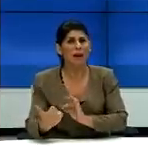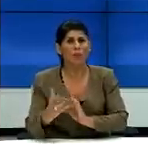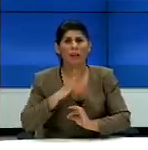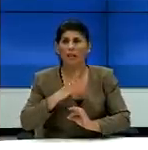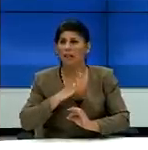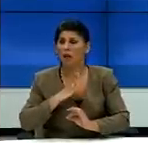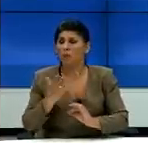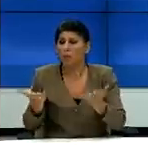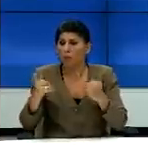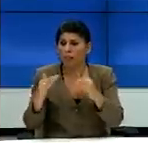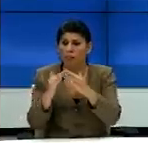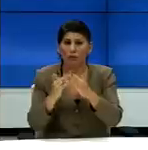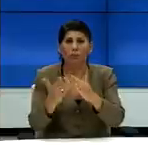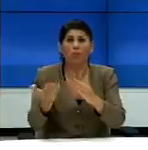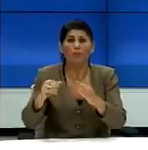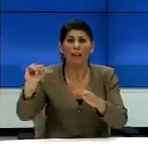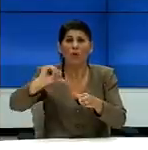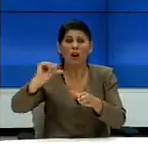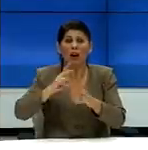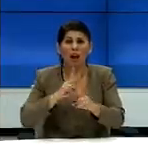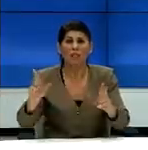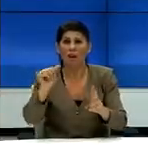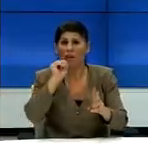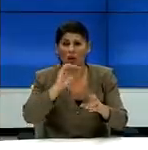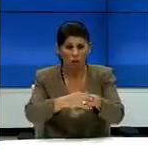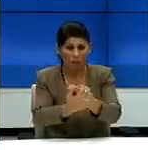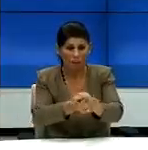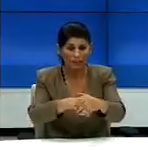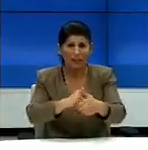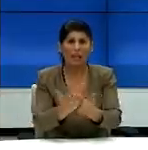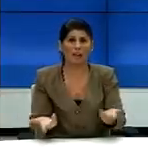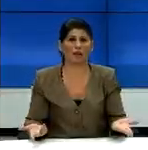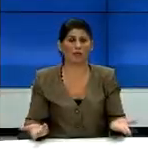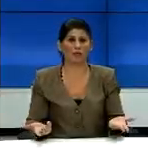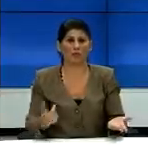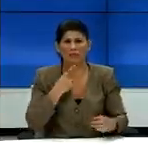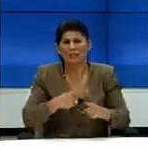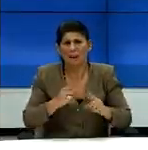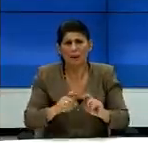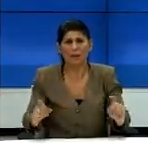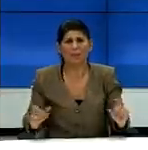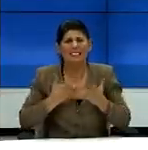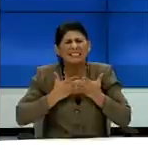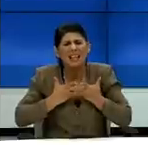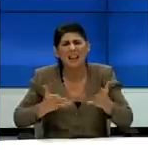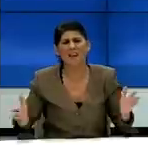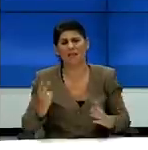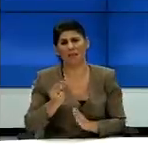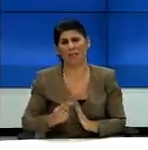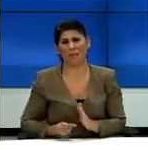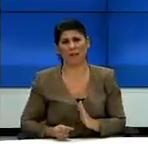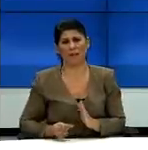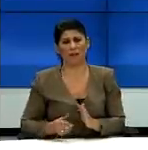άστεγους συμπολίτες μας που δεν έχουν καθαρό νερό, τρεχούμενο, να πλύνουν τα χέρια τους και σαπούνι? Τεράστια τα ζητήματα αυτά.